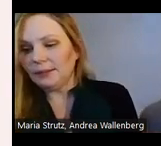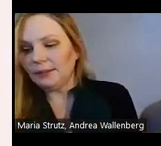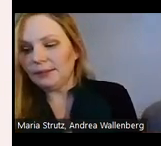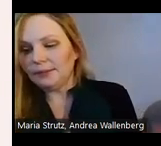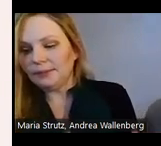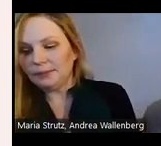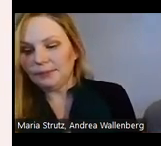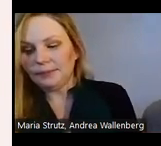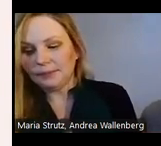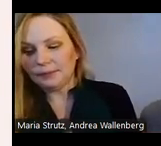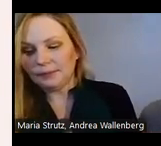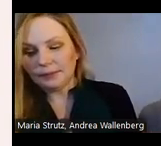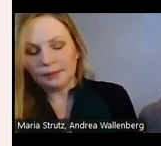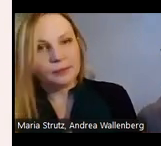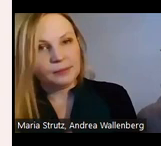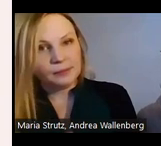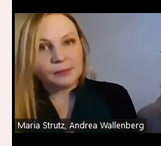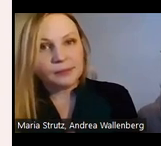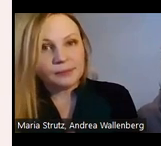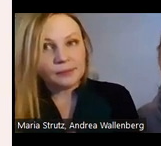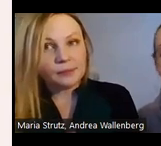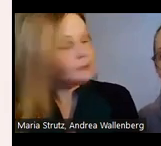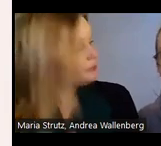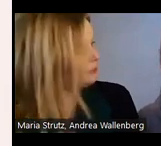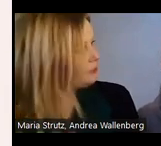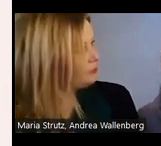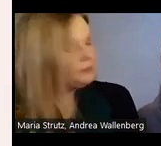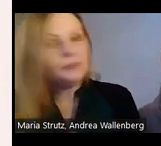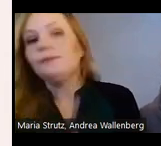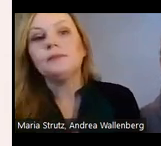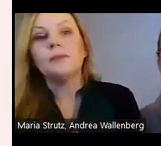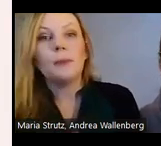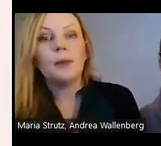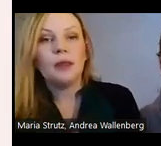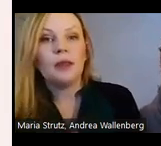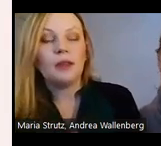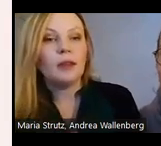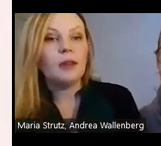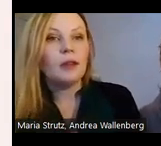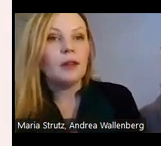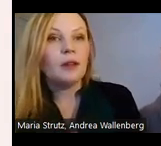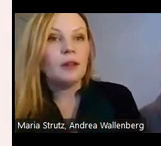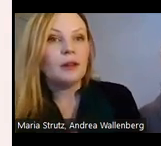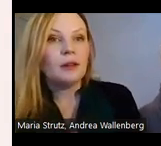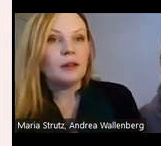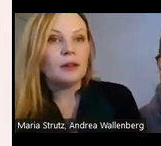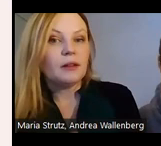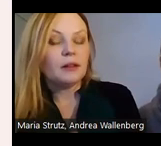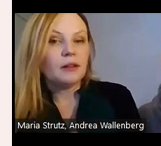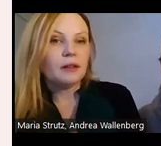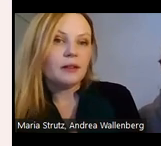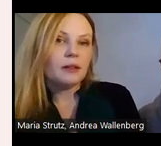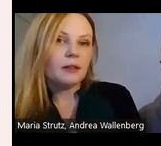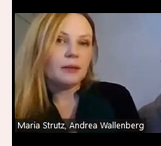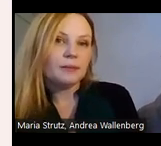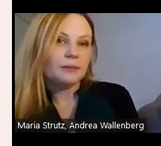mig utan jag kan faktiskt dela min lek med någon annan. Turtagning i lek, min tur, din tur i rutschkanan eller att jag kör inte